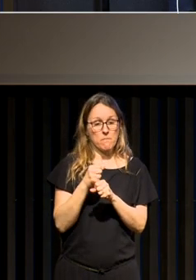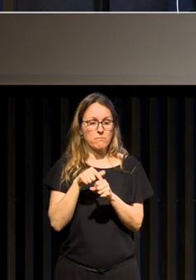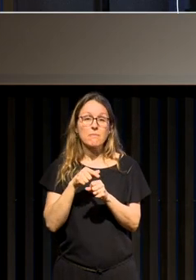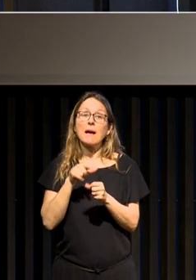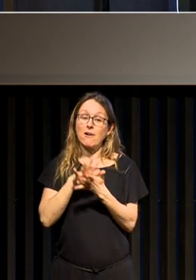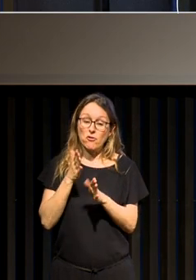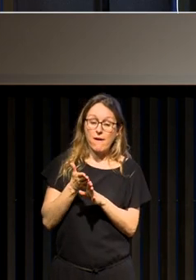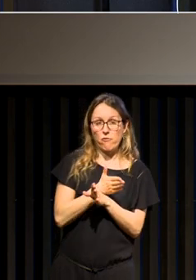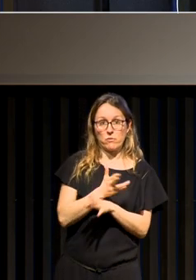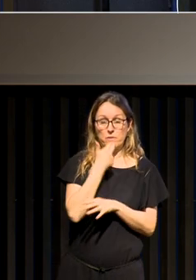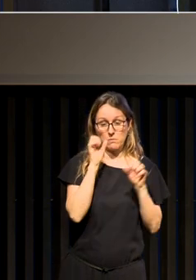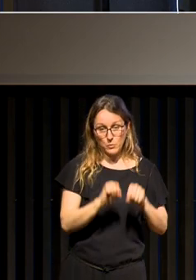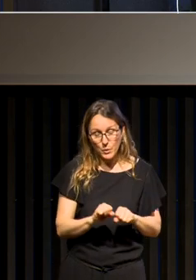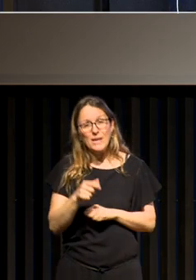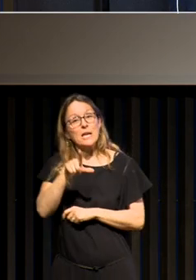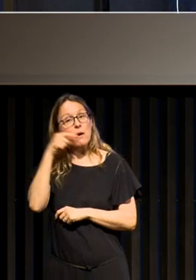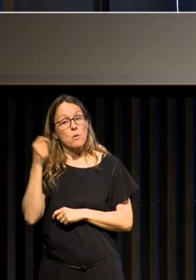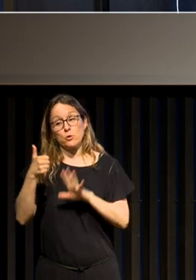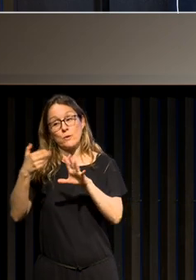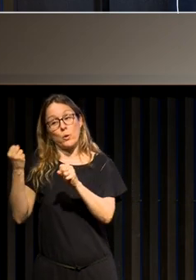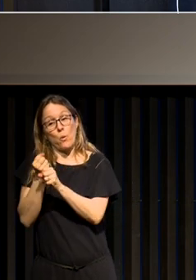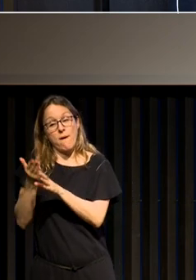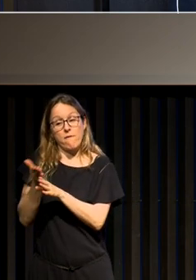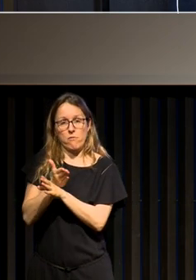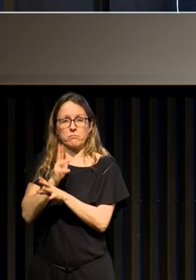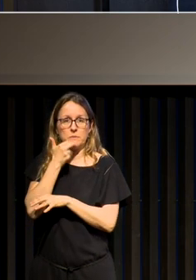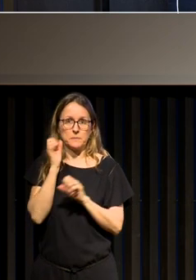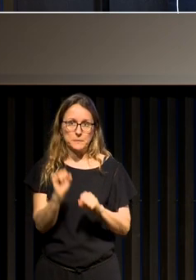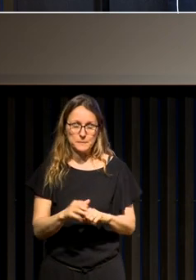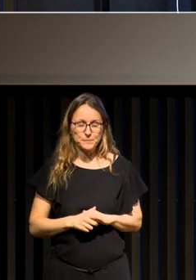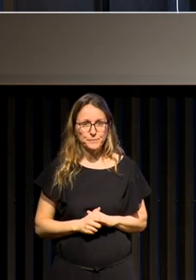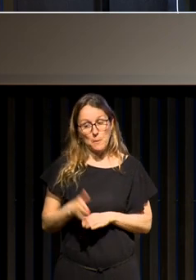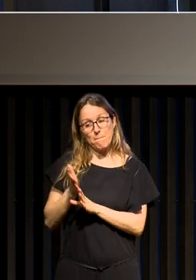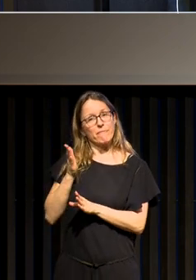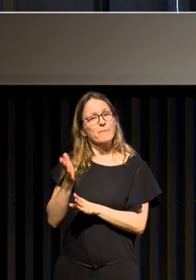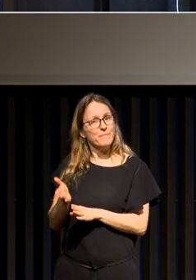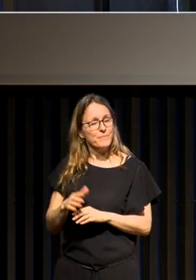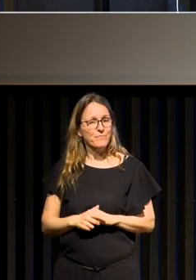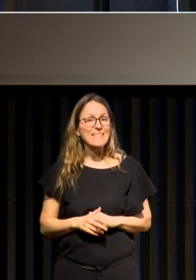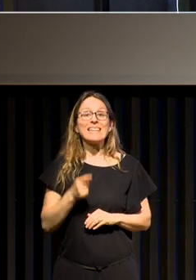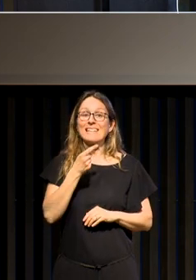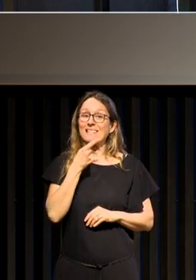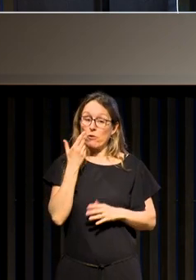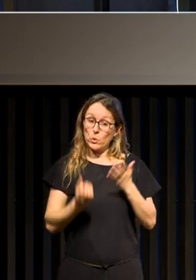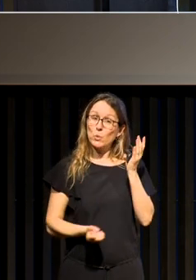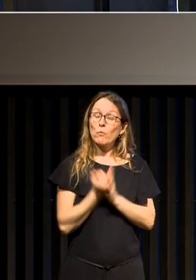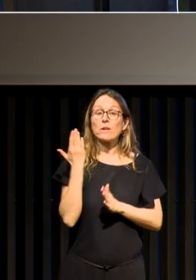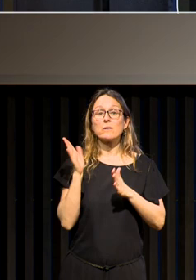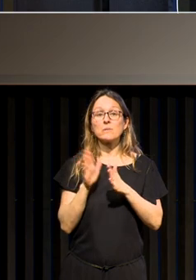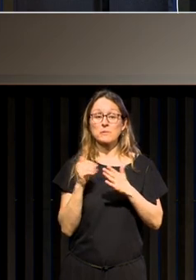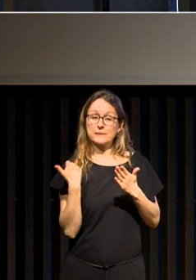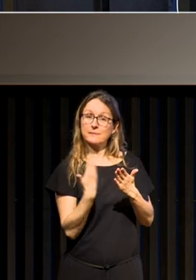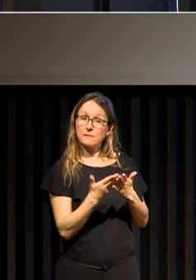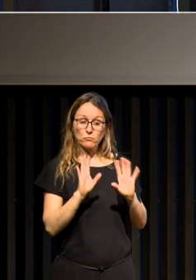pour les hommes avant son 60e anniversaire. Donc voici les demandes nouvelles